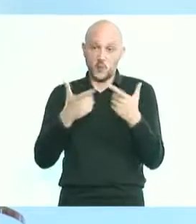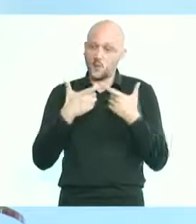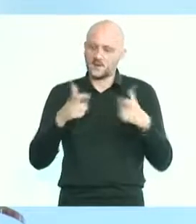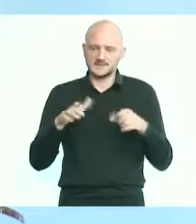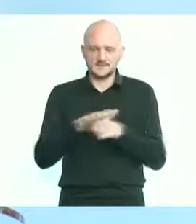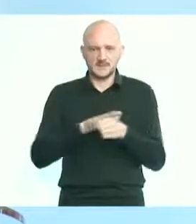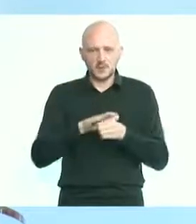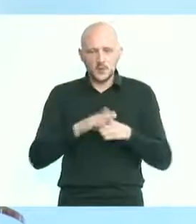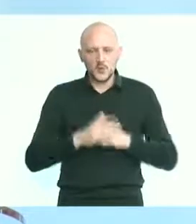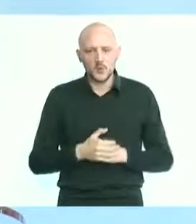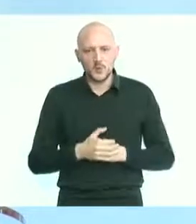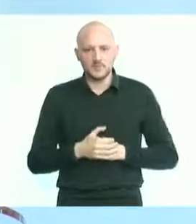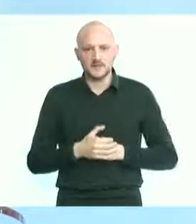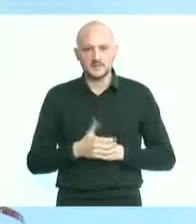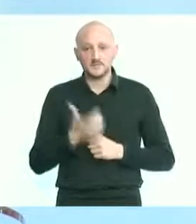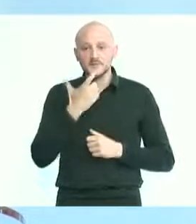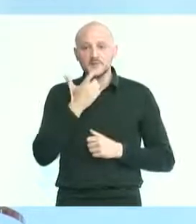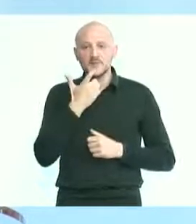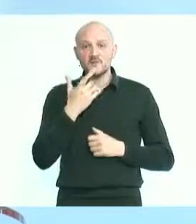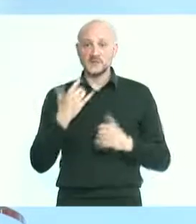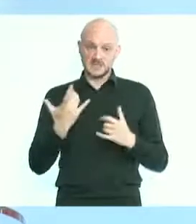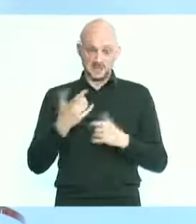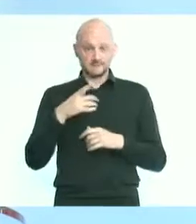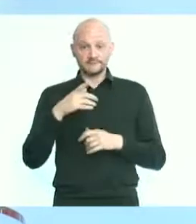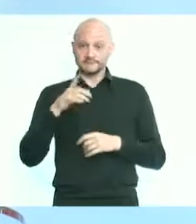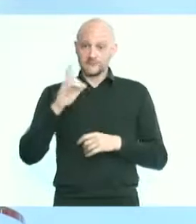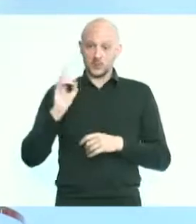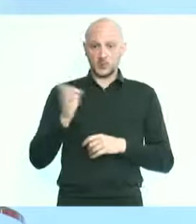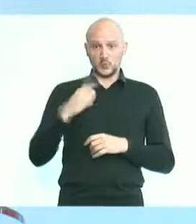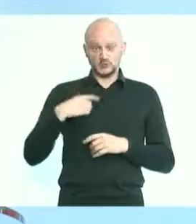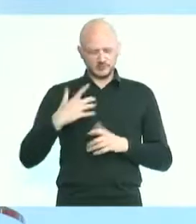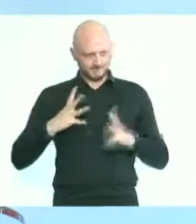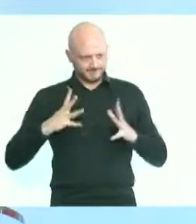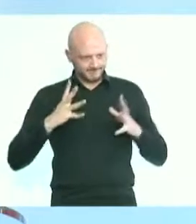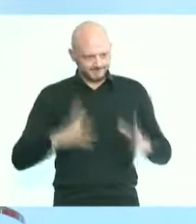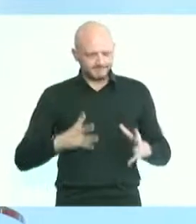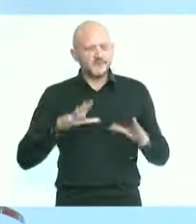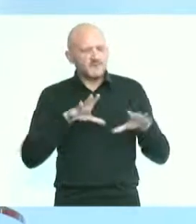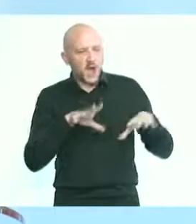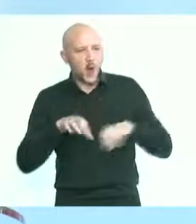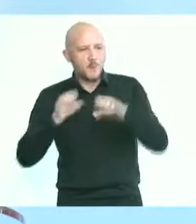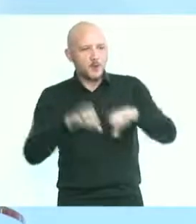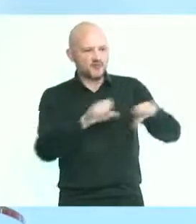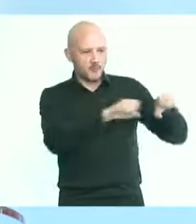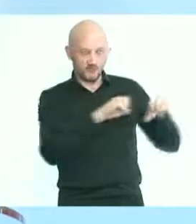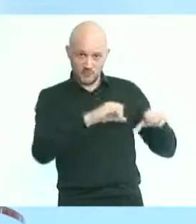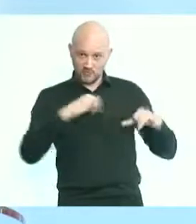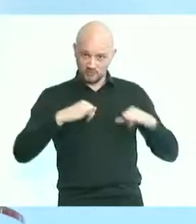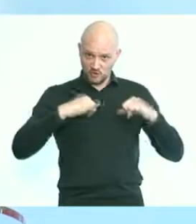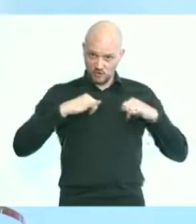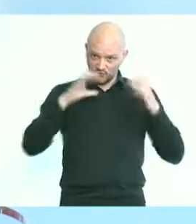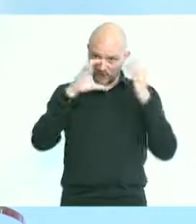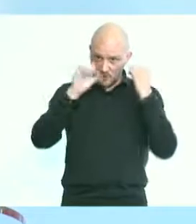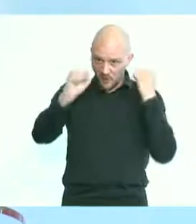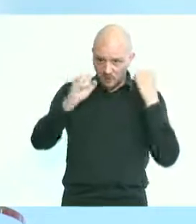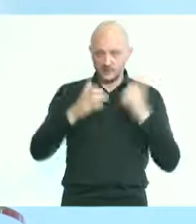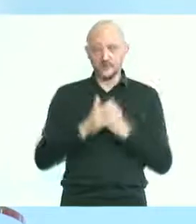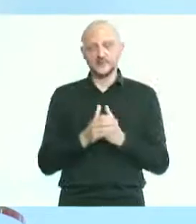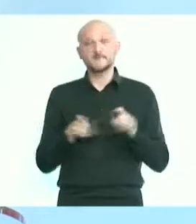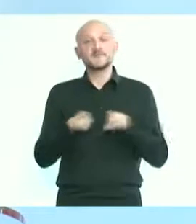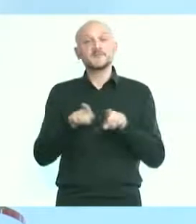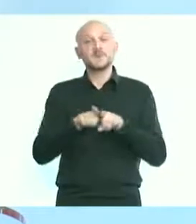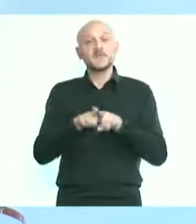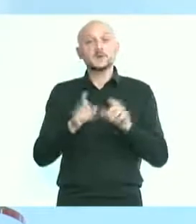en priorité pour accueillir les jeunes ambassadeurs. La perspective de contribuer ainsi à la mise en accessibilité des espaces pour la préparation des